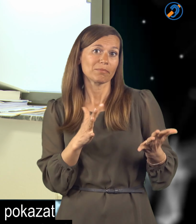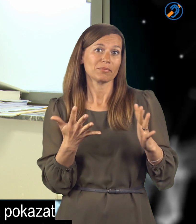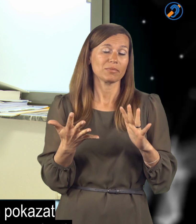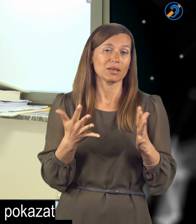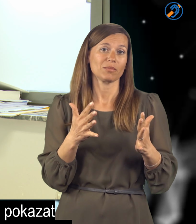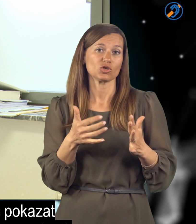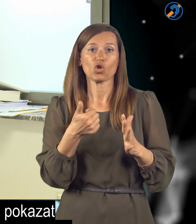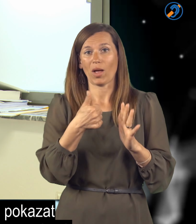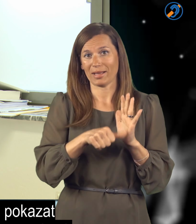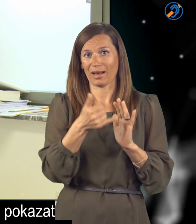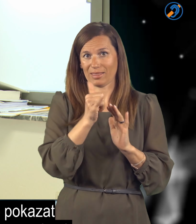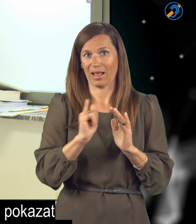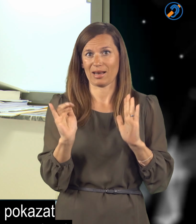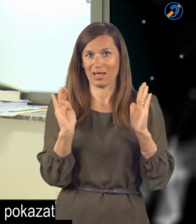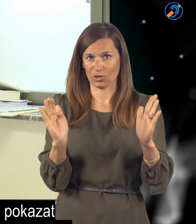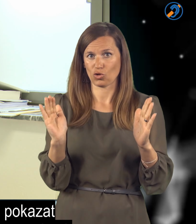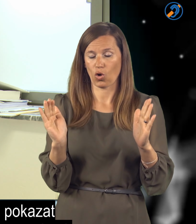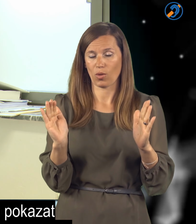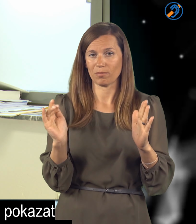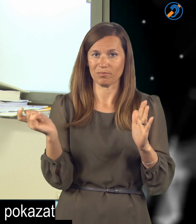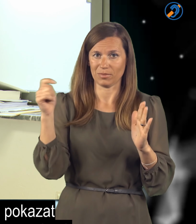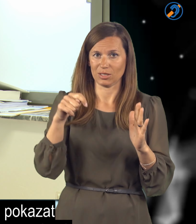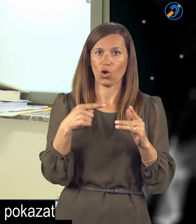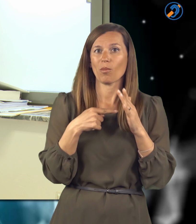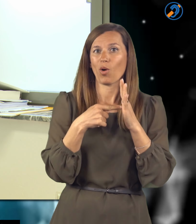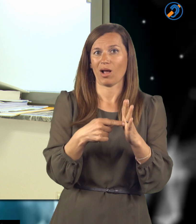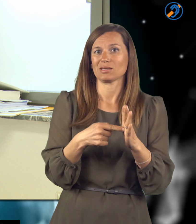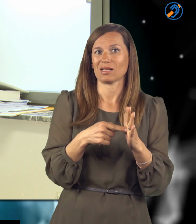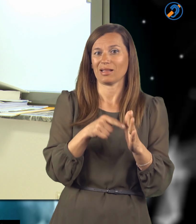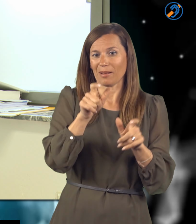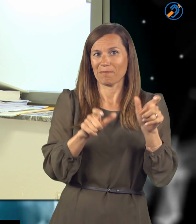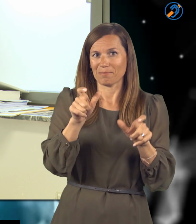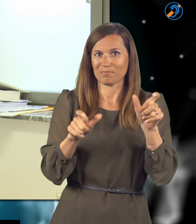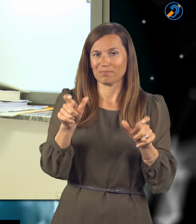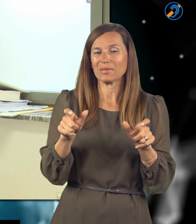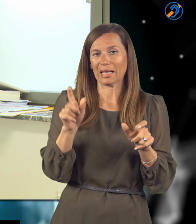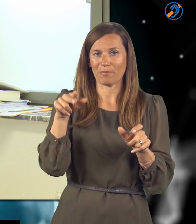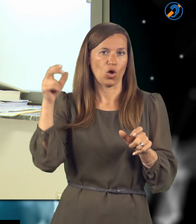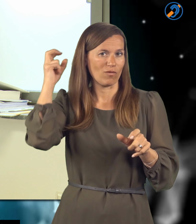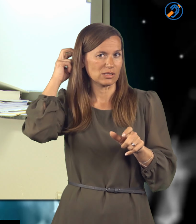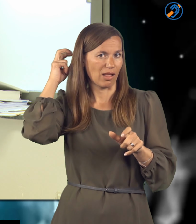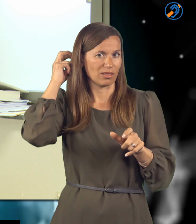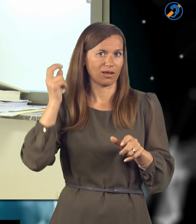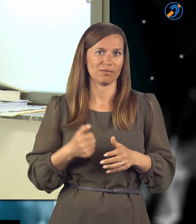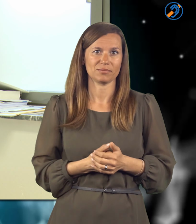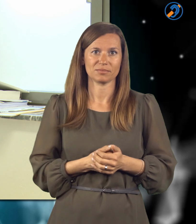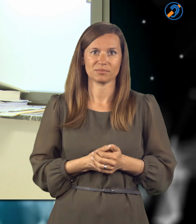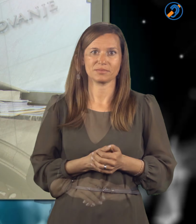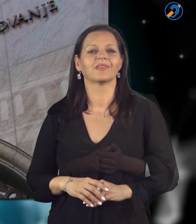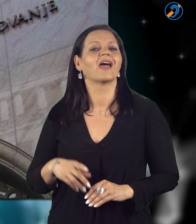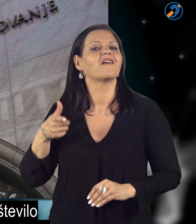da približno letno enkrat pridejo se pokazati ti pacienti, ki imajo vsadke.